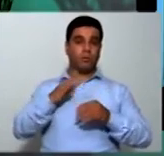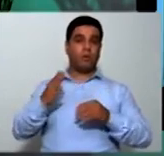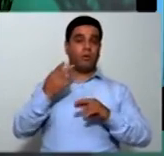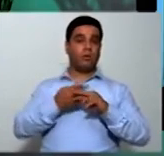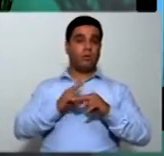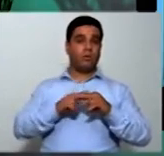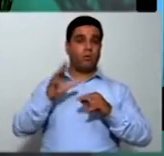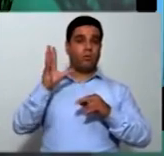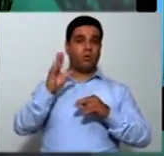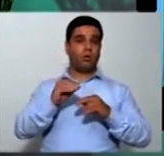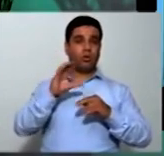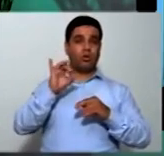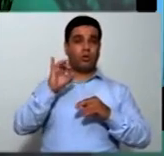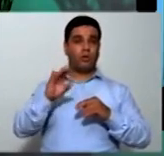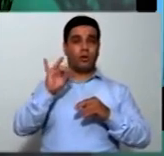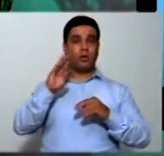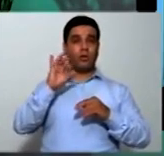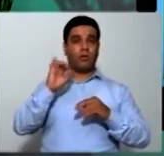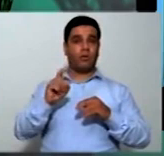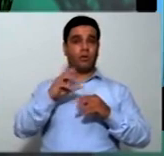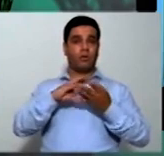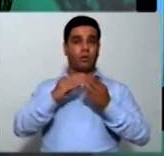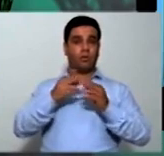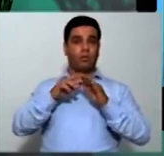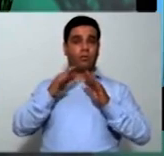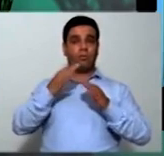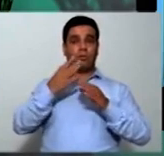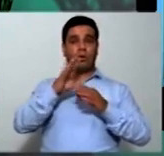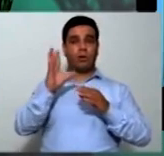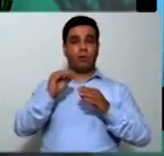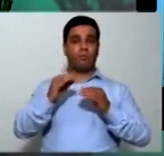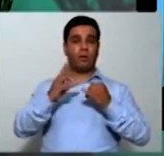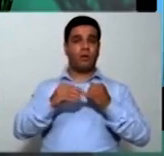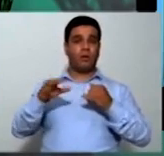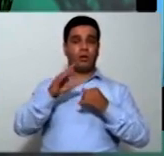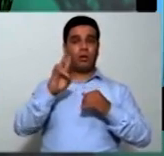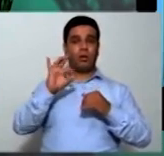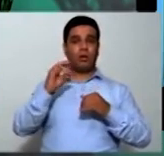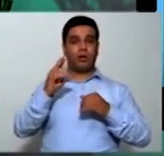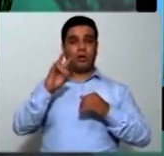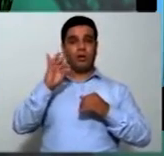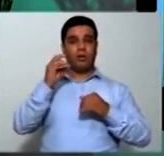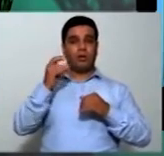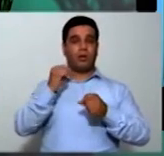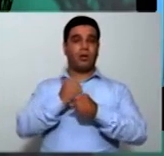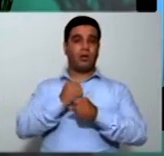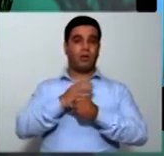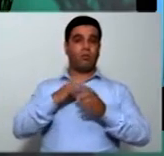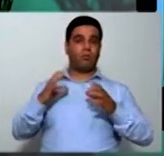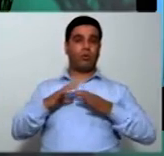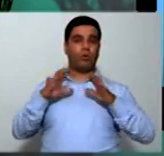Ya'ni butun Sovet Ittifoqi hududidagi barcha yerlar natsionalizatsiya qilindi. Boy